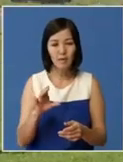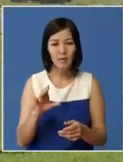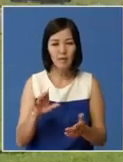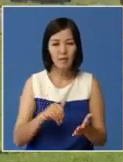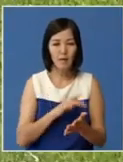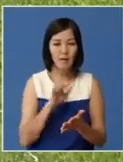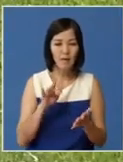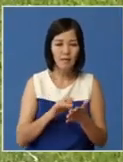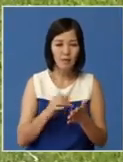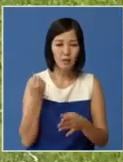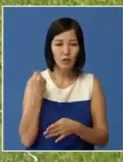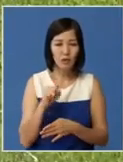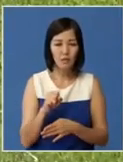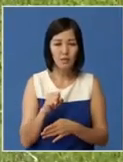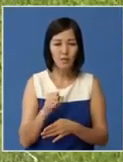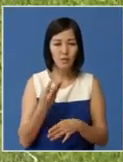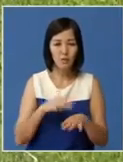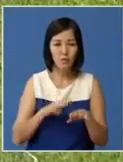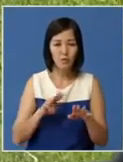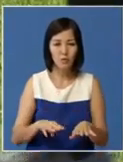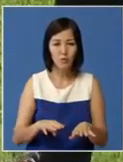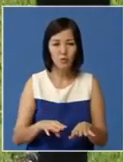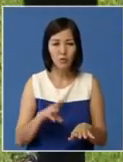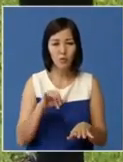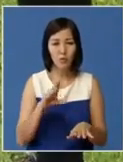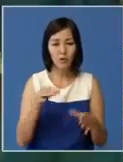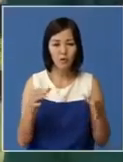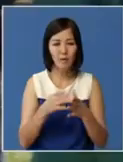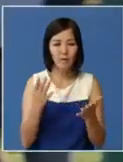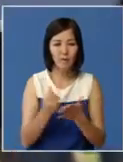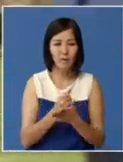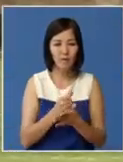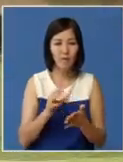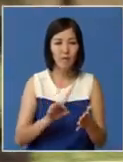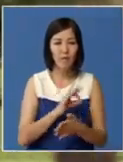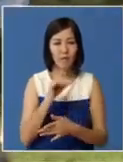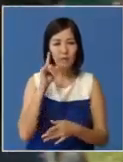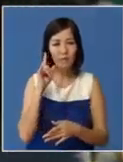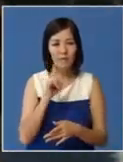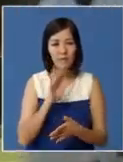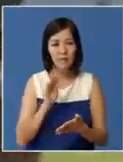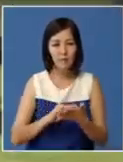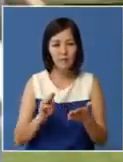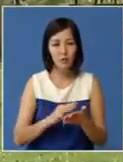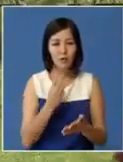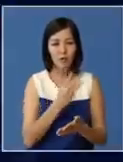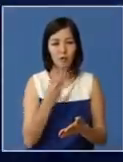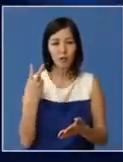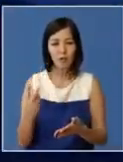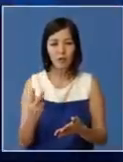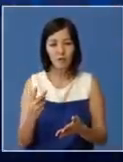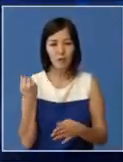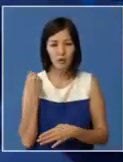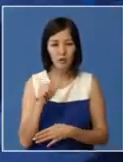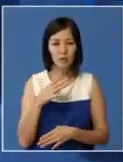ішкі саясат басқармасының жігіттерімен жасақталған тұранға бұйырды. Талдықорғандықтар Шығыс Қазақстандық журналистерді 3-2 есеппен жеңді.